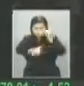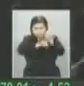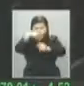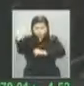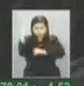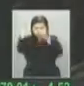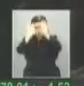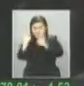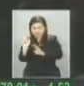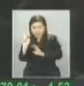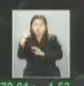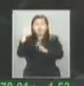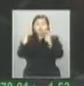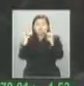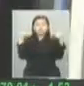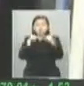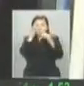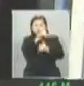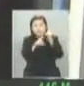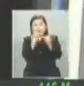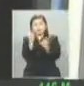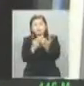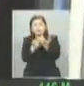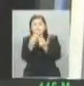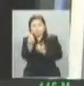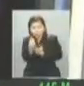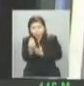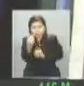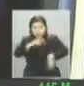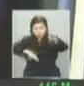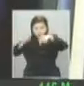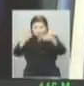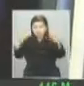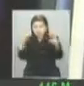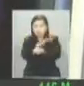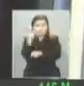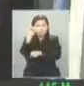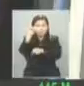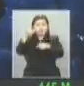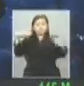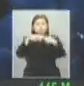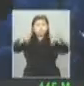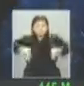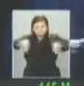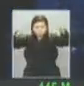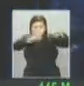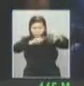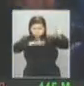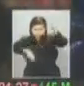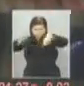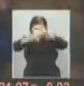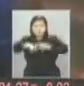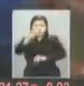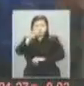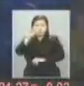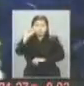ทิงและการควบคุมดูแลความปลอดภัยแม้คณะอนุกรรมการมาตรฐานความปลอดภัยอาคารหรือวสท.ได้ดำเนินการรวบร